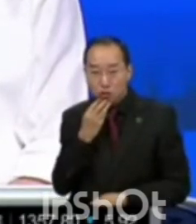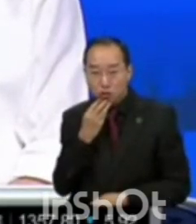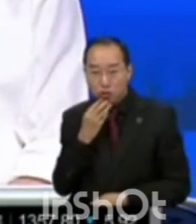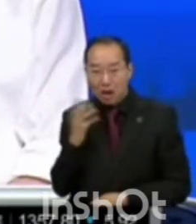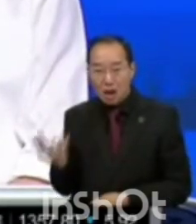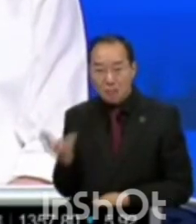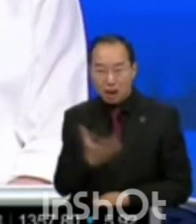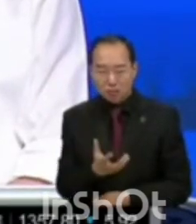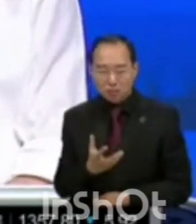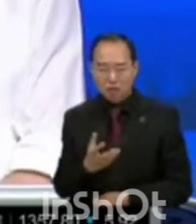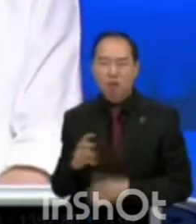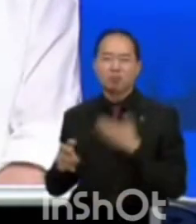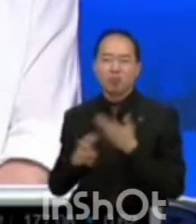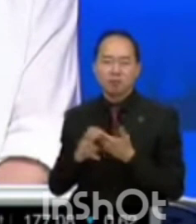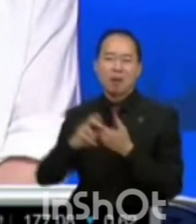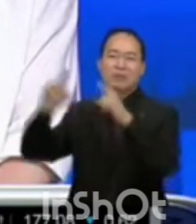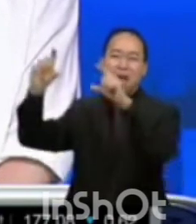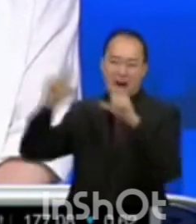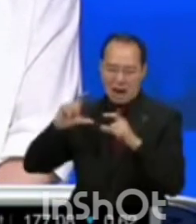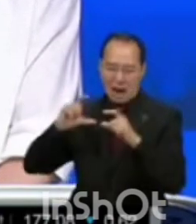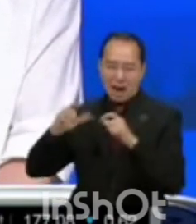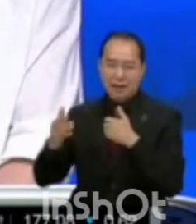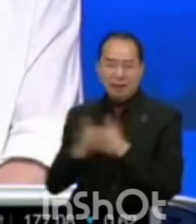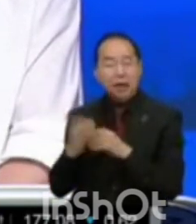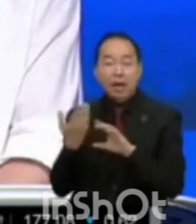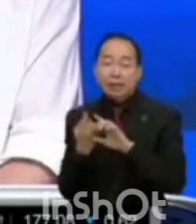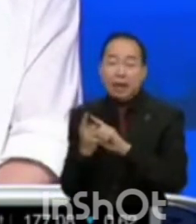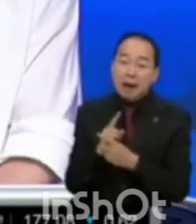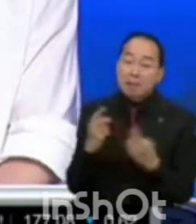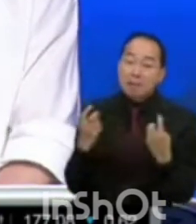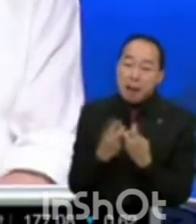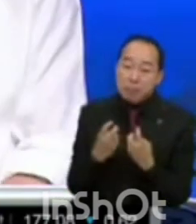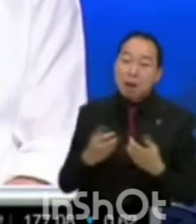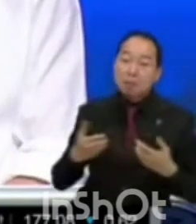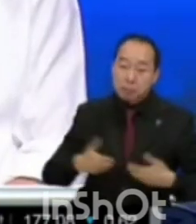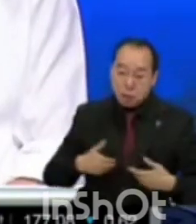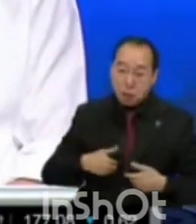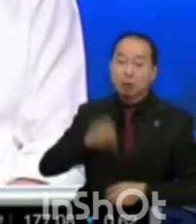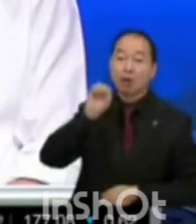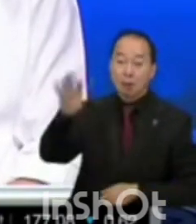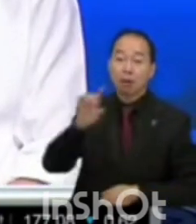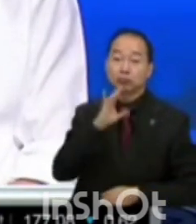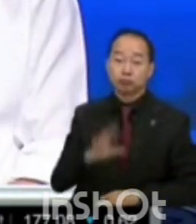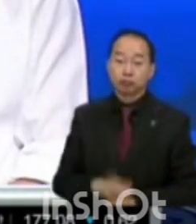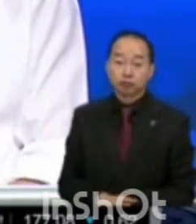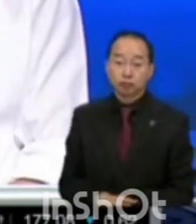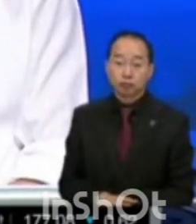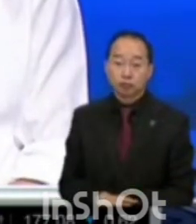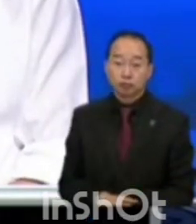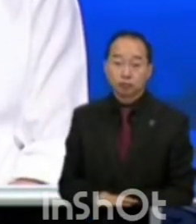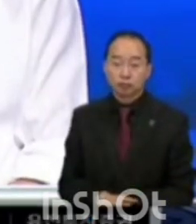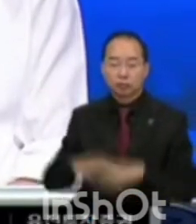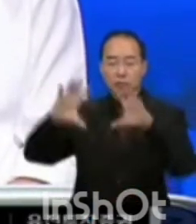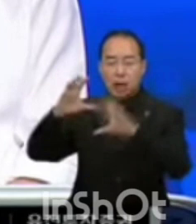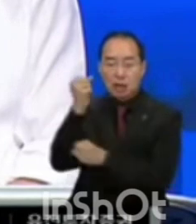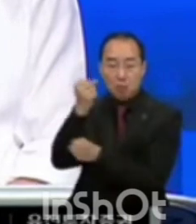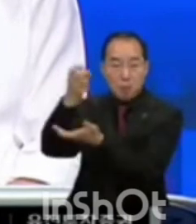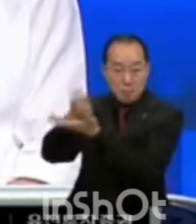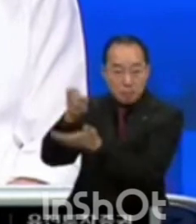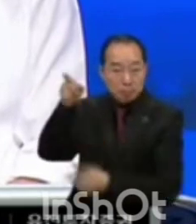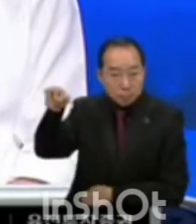다른 대안을 내야 될 것 아니냐. 라는 것이고 그건 당연한 문제제기라고 생각합니다. 개헌에